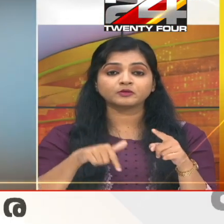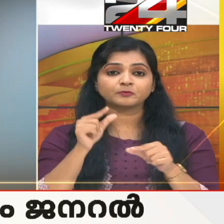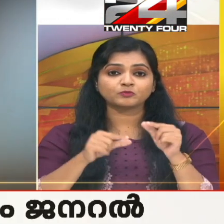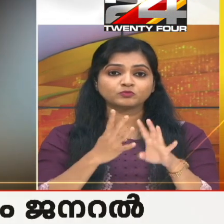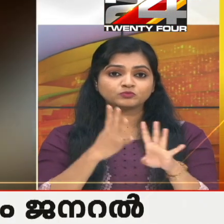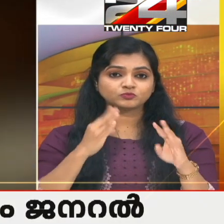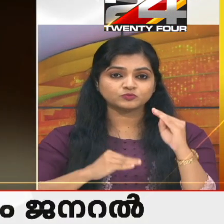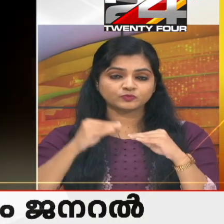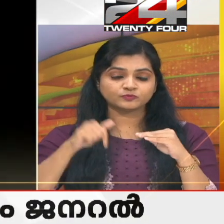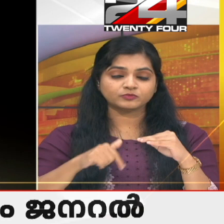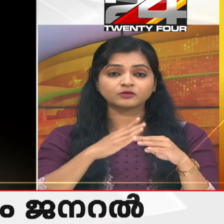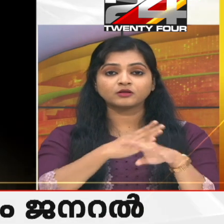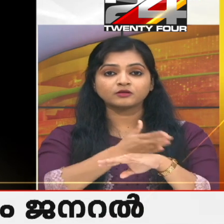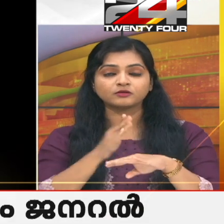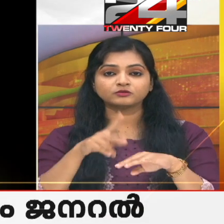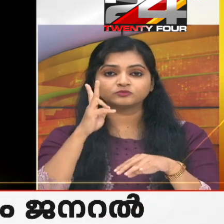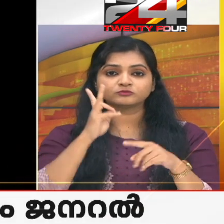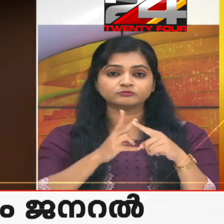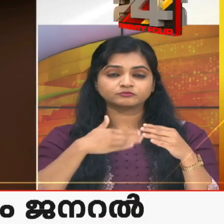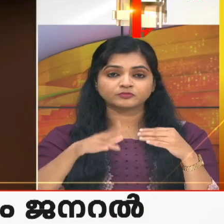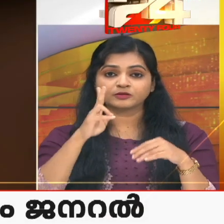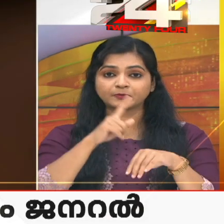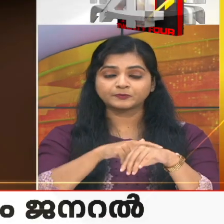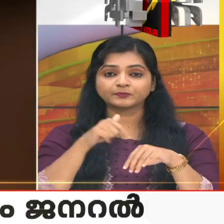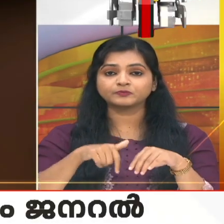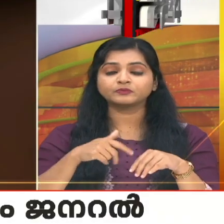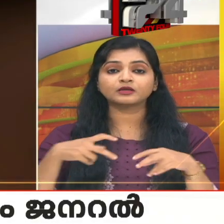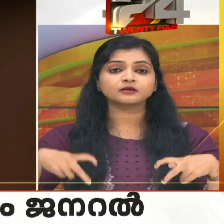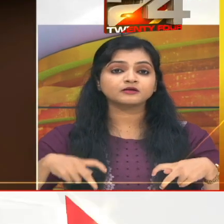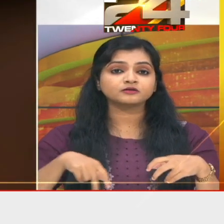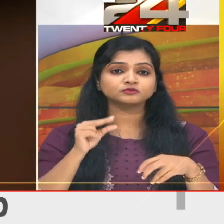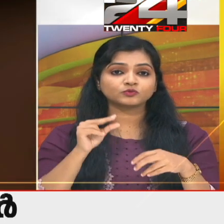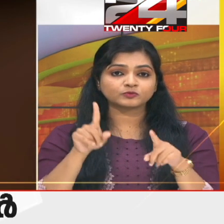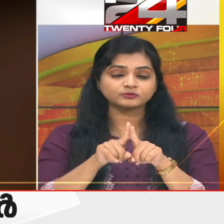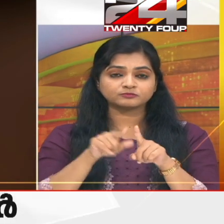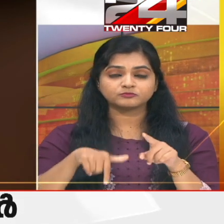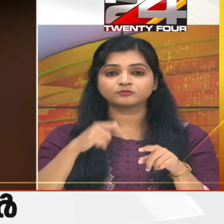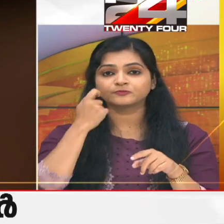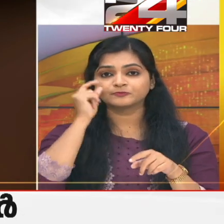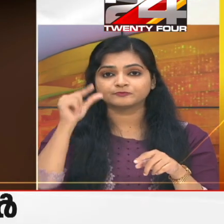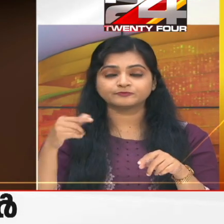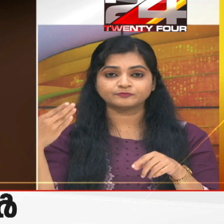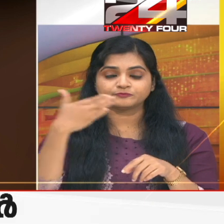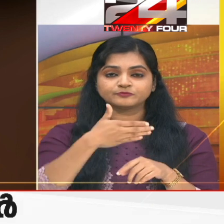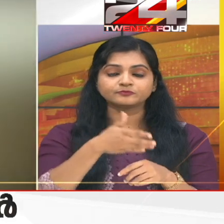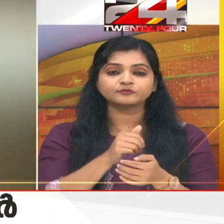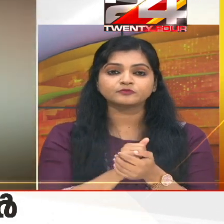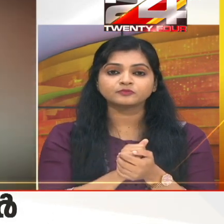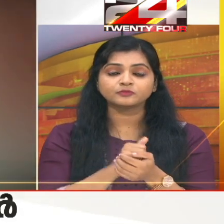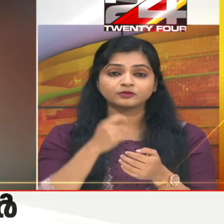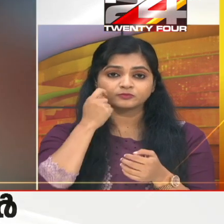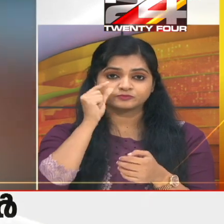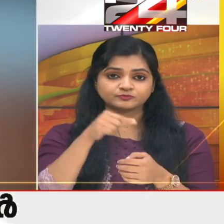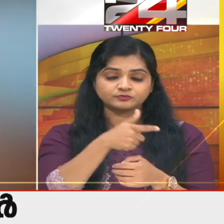2 മണിയോടുകൂടെയാണ് കിഡ്നി സ്റ്റോണിന് ചികിത്സിക്കാനായി മണക്കാട് സ്വദേശി വസീർ എന്ന യുവാവ് ഈ സർജറി OPയിലേക്ക് എത്തുന്നത്. അവിടെ വെച്ച് ഇയാളെ